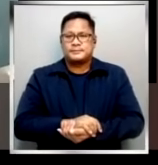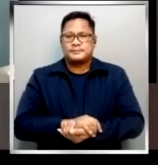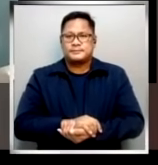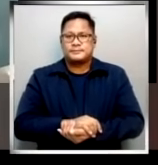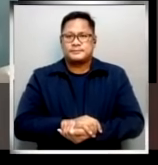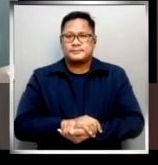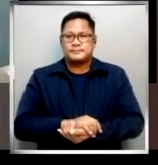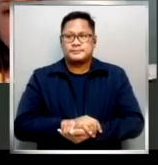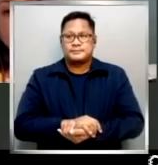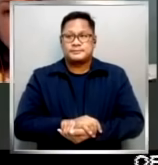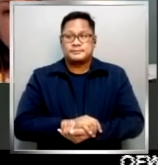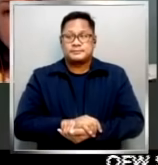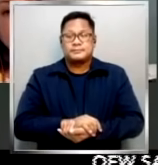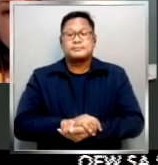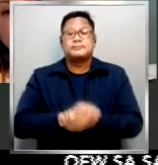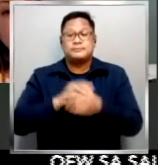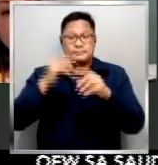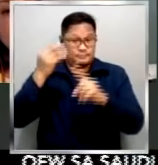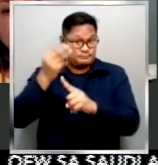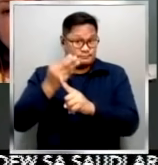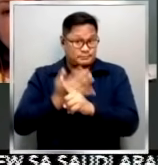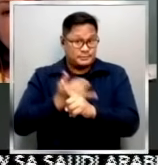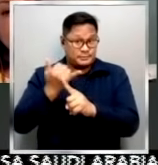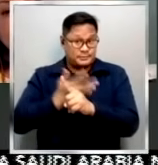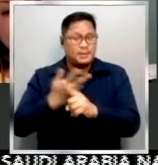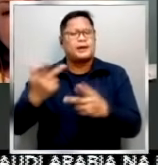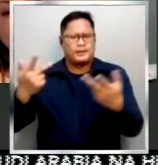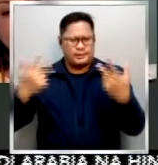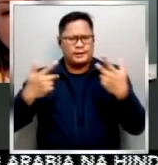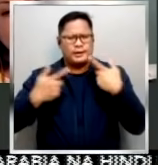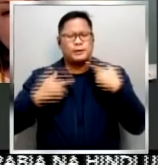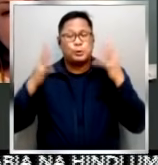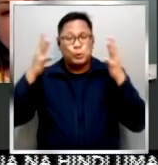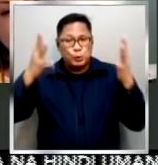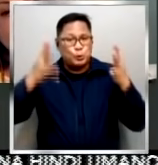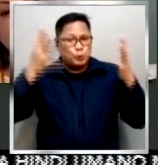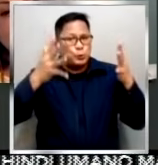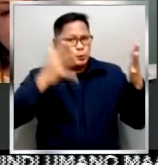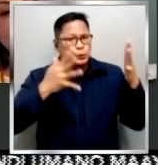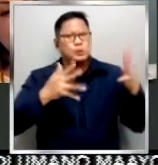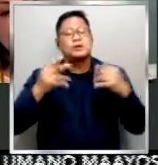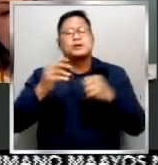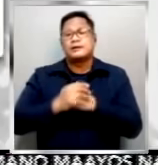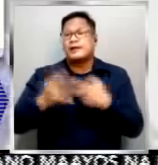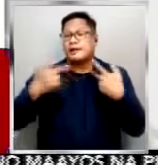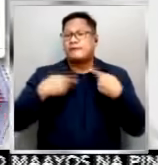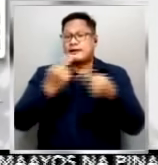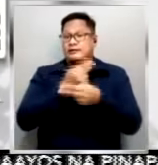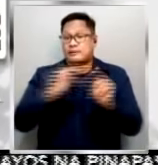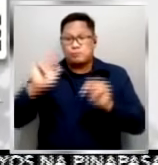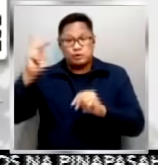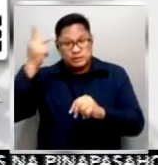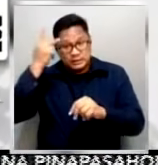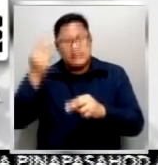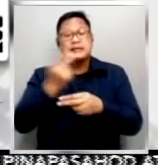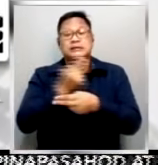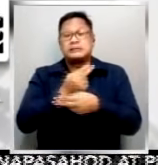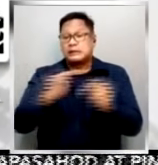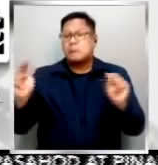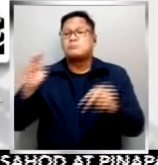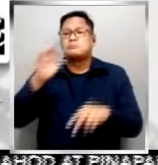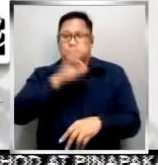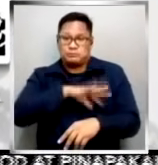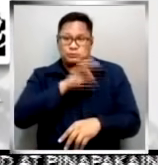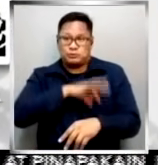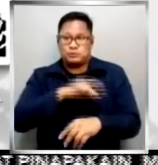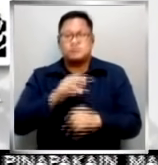Nitong Mayo, nakapag-usap ang ilang artista at bumuo ng isang non-political, non-profit group. Ito ang aktor, Liga ng mga